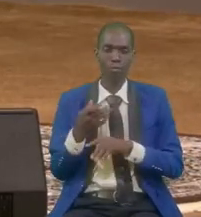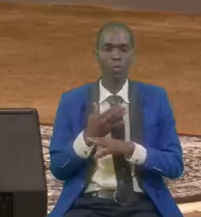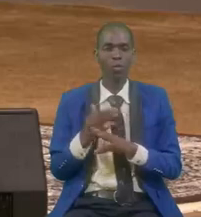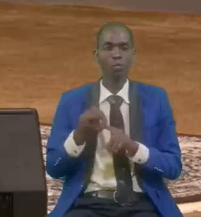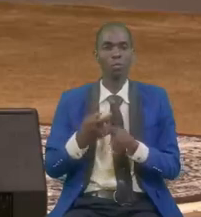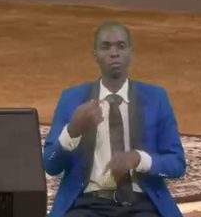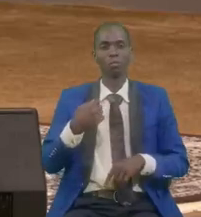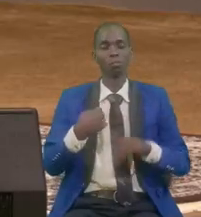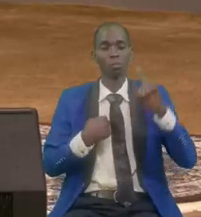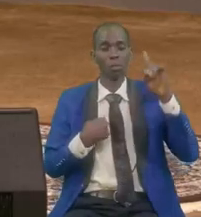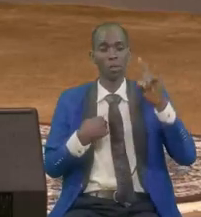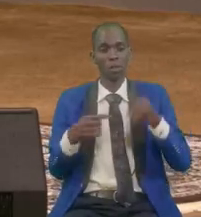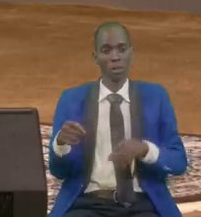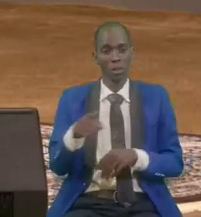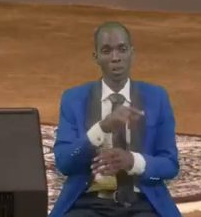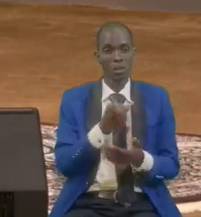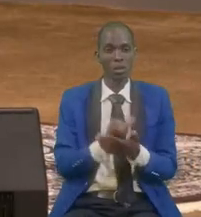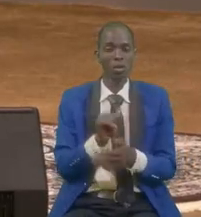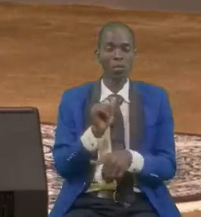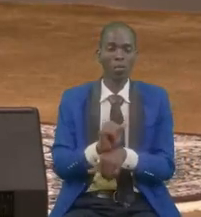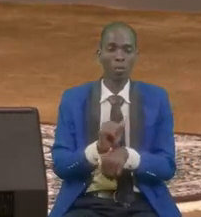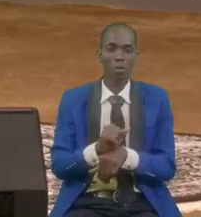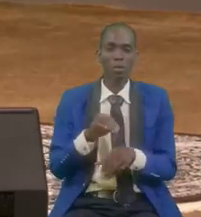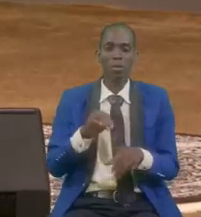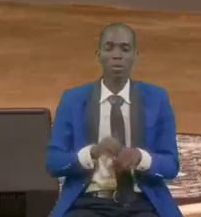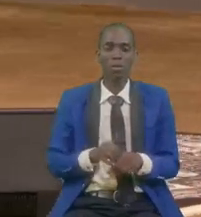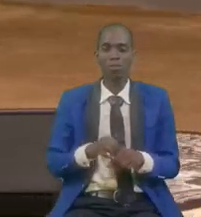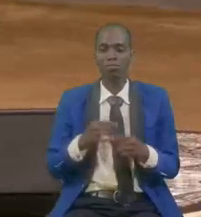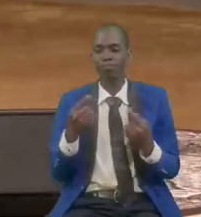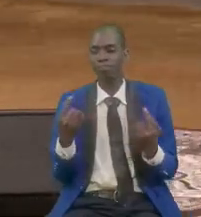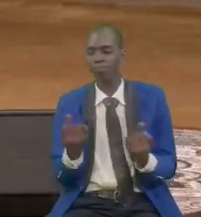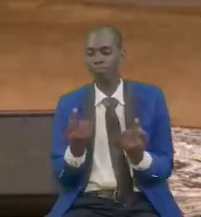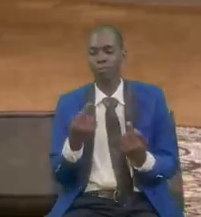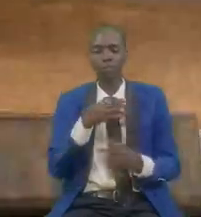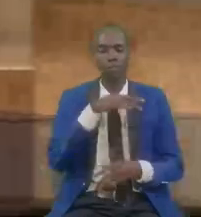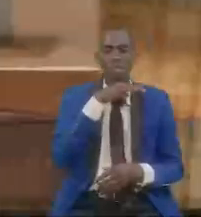Retirez-vous de moi, vous qui commettez l'iniquité.